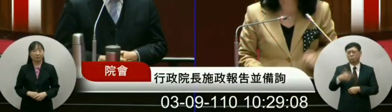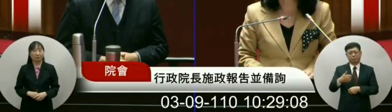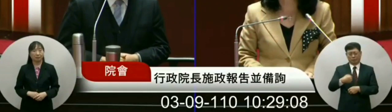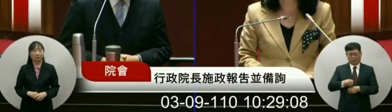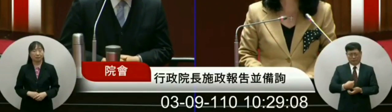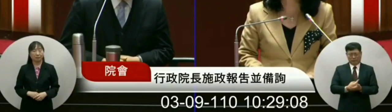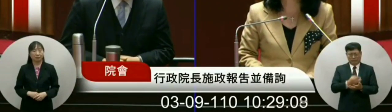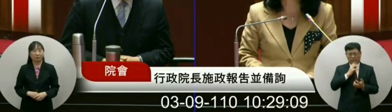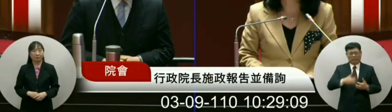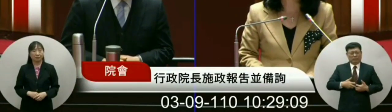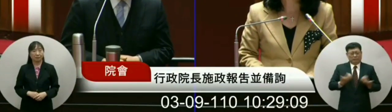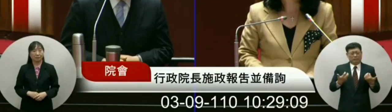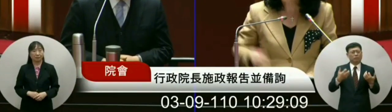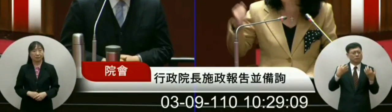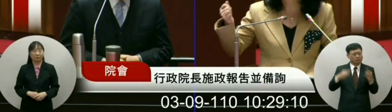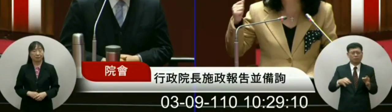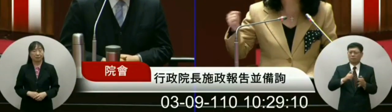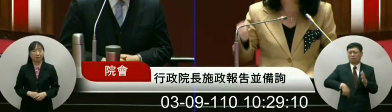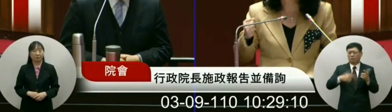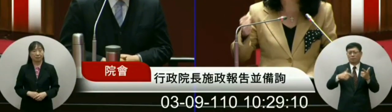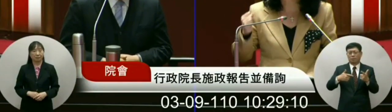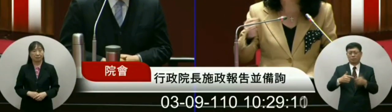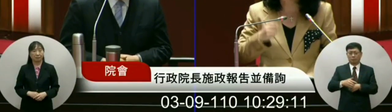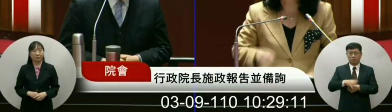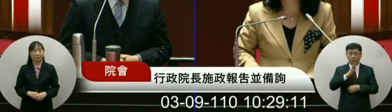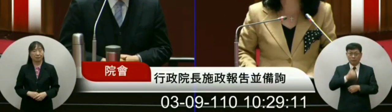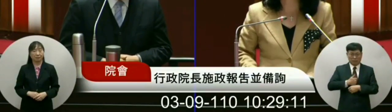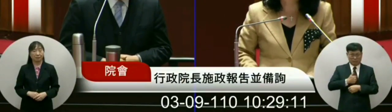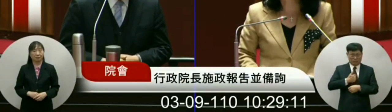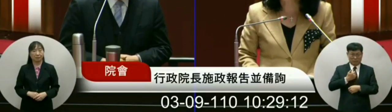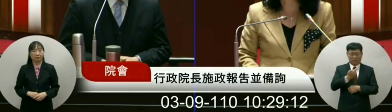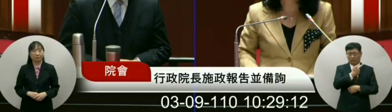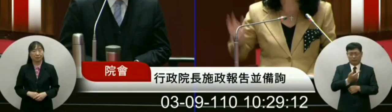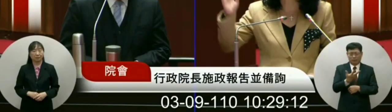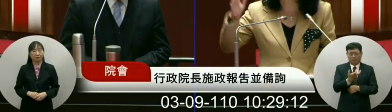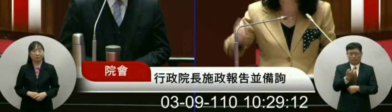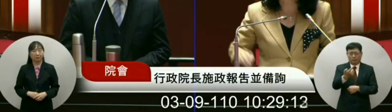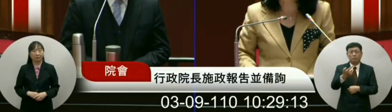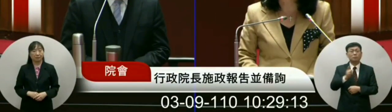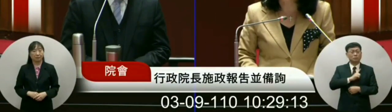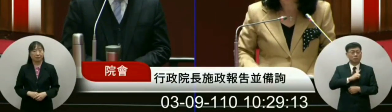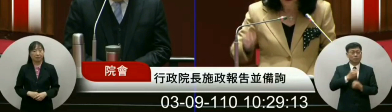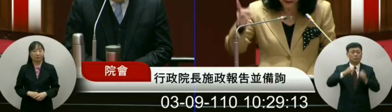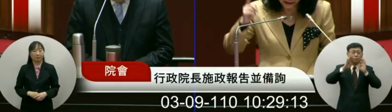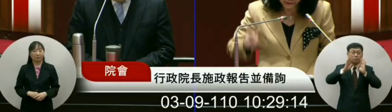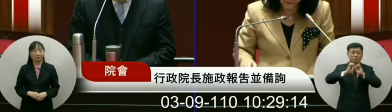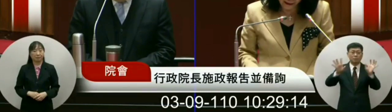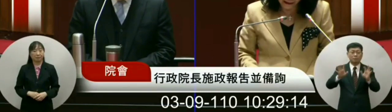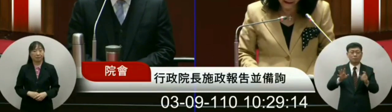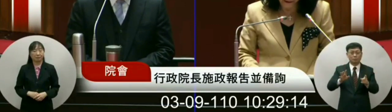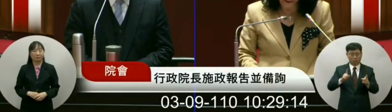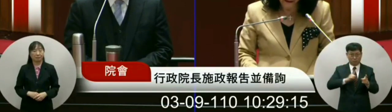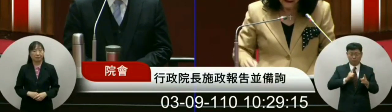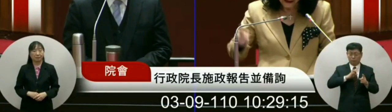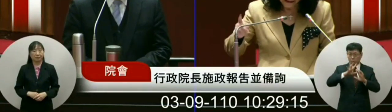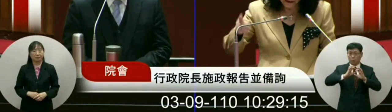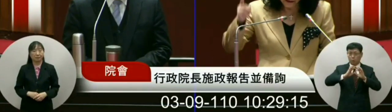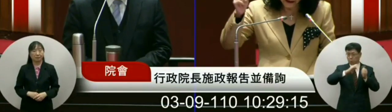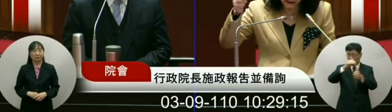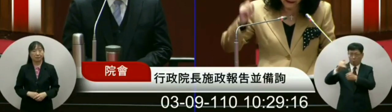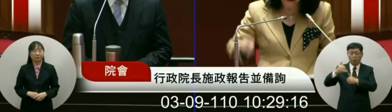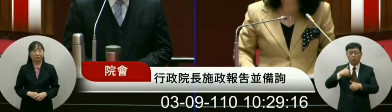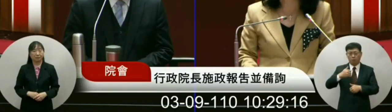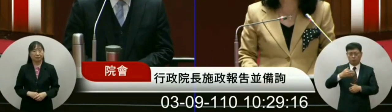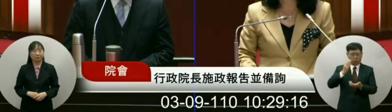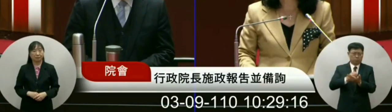只有会令人愤怒而已，他其实是让人非常非常心痛的，他在他脸书上面，所以他就发起了说他